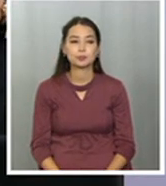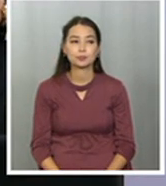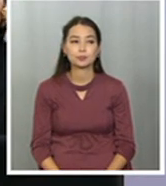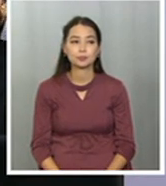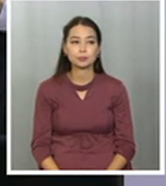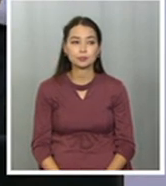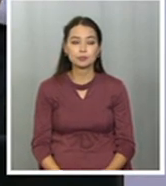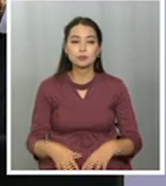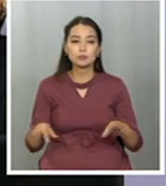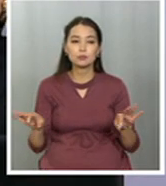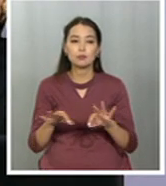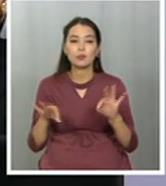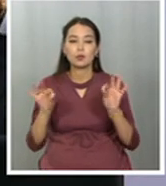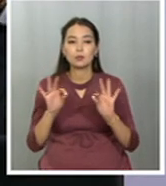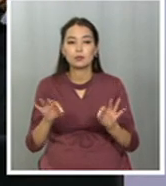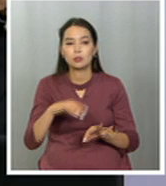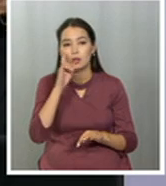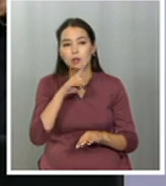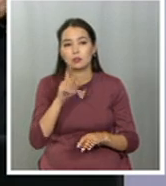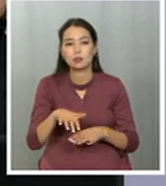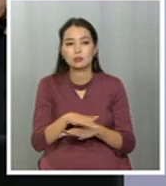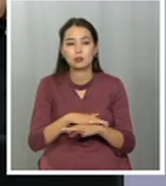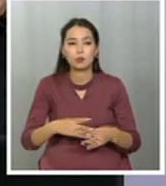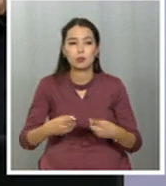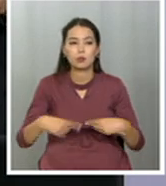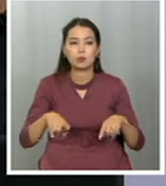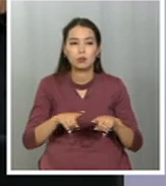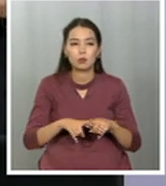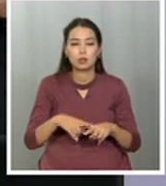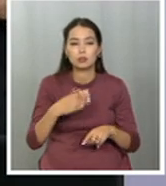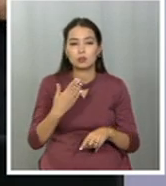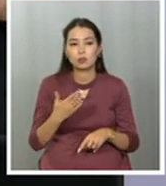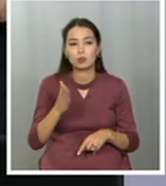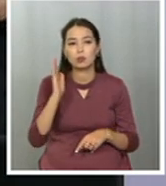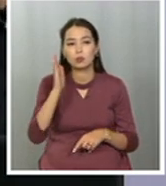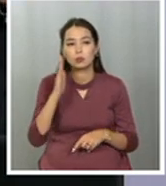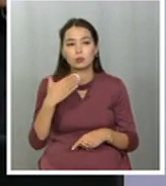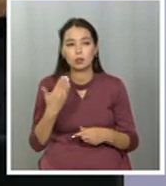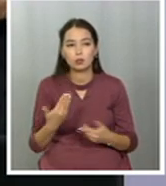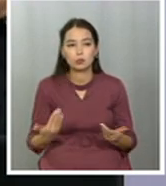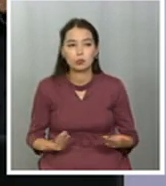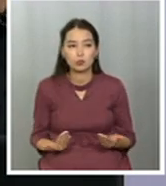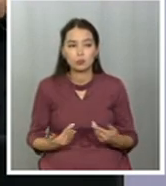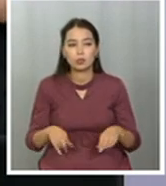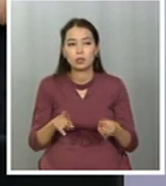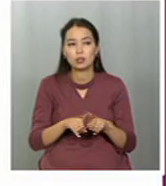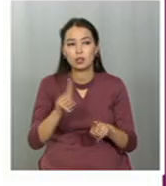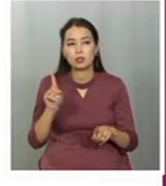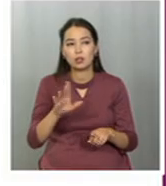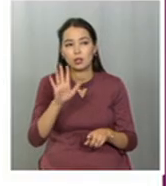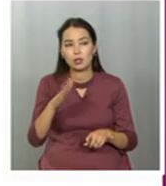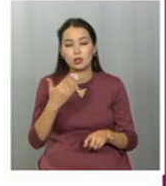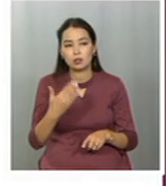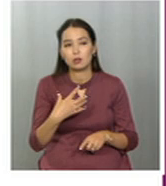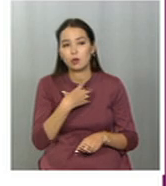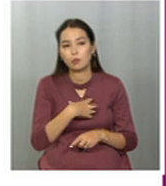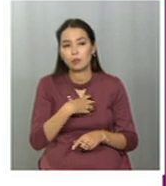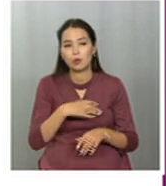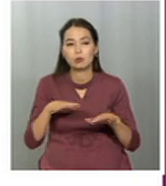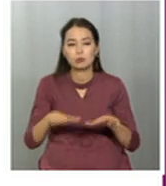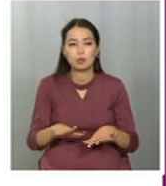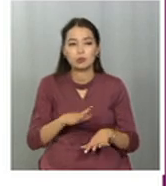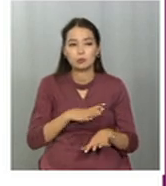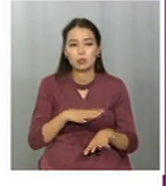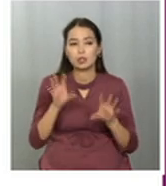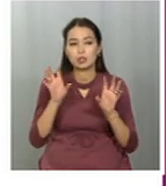Музыка өнері қазақ халқының қоғамдық және рухани өмір саласында әрқашанда елеулі орын алды. Дәстүрлі